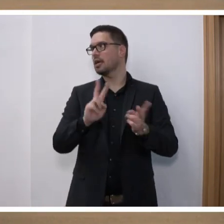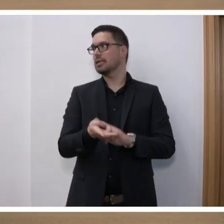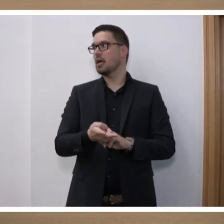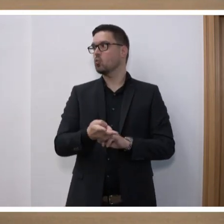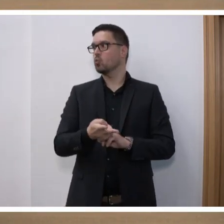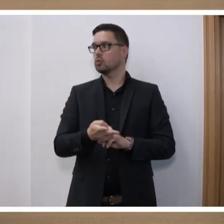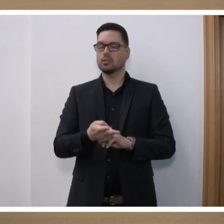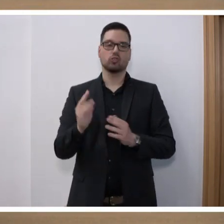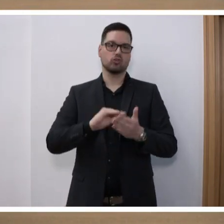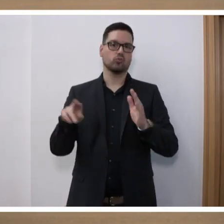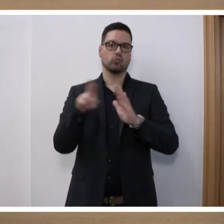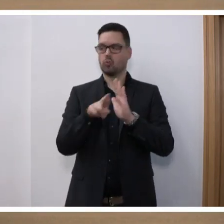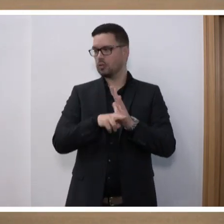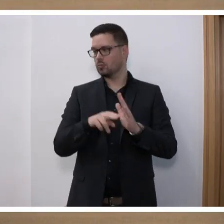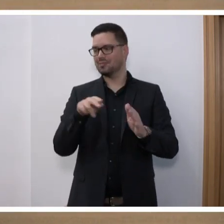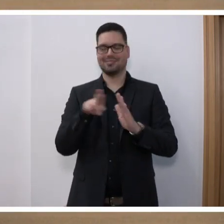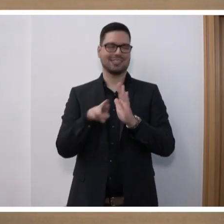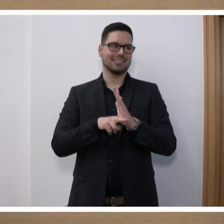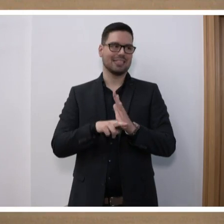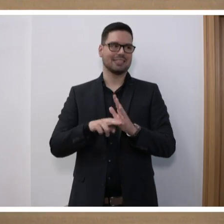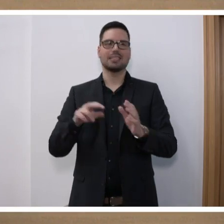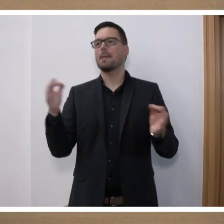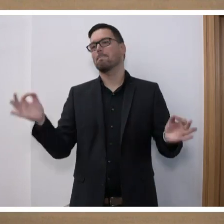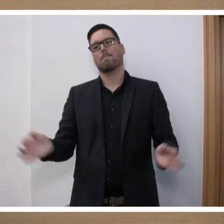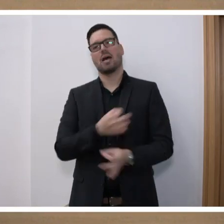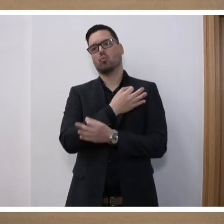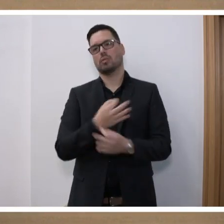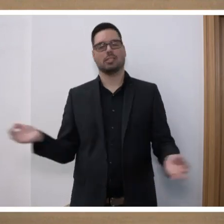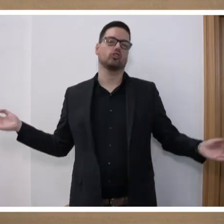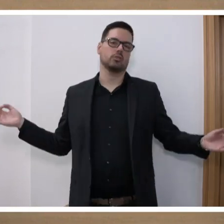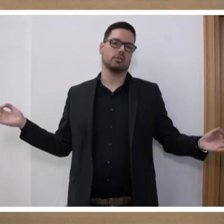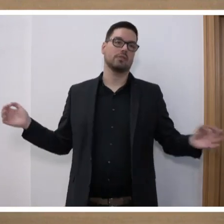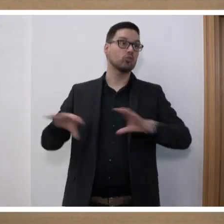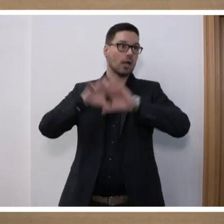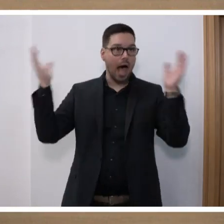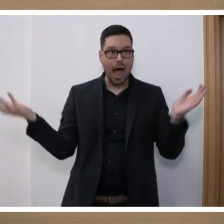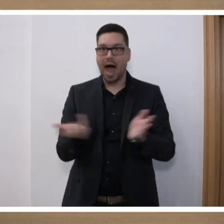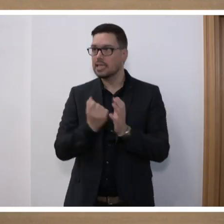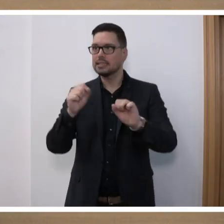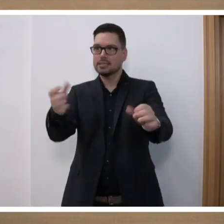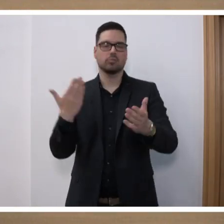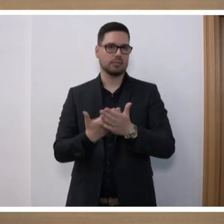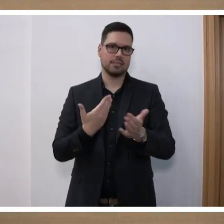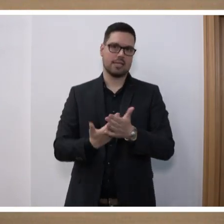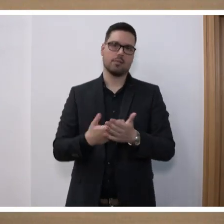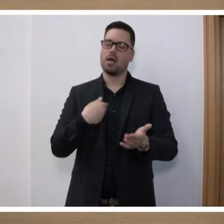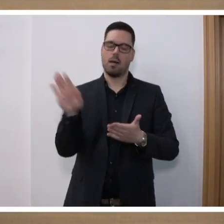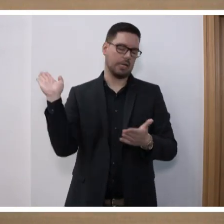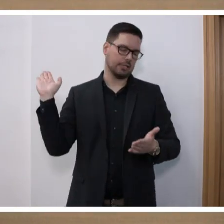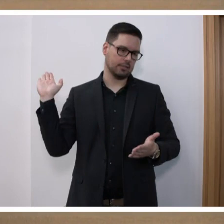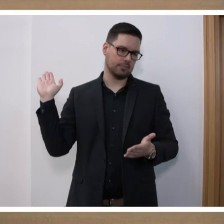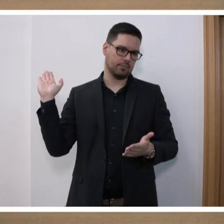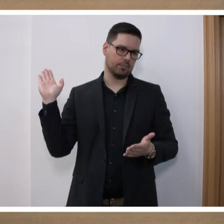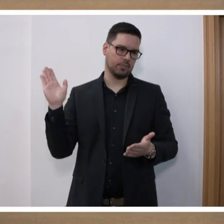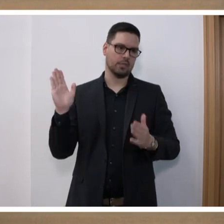des Schulordnungsgesetzes braucht es an dieser Stelle nicht, denn wir sind schon dabei, alles zu tun. Und deswegen lehnen wir diesen Gesetzentwurf ab und